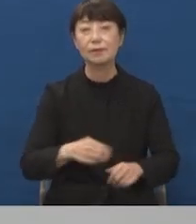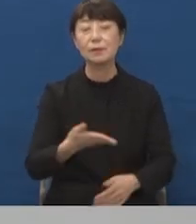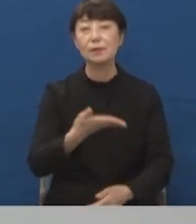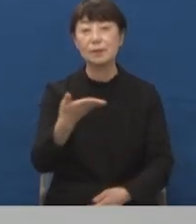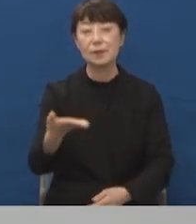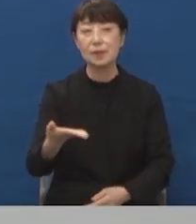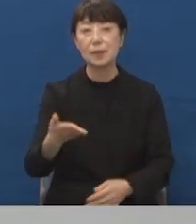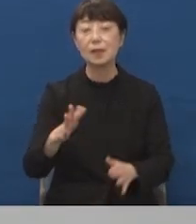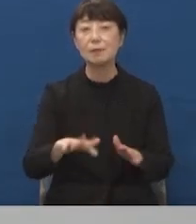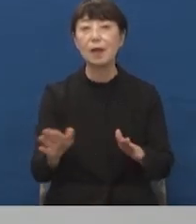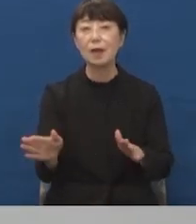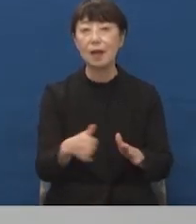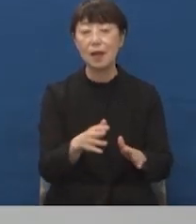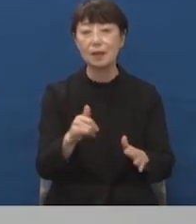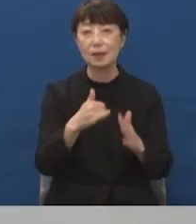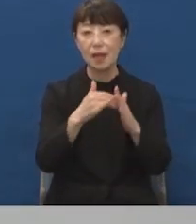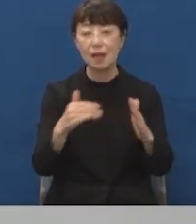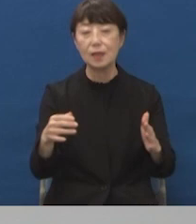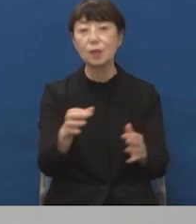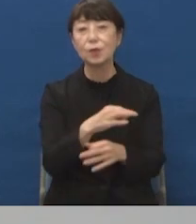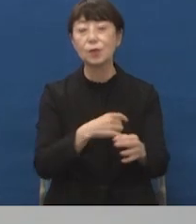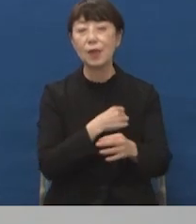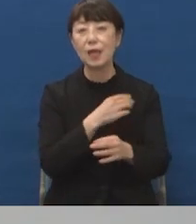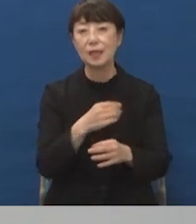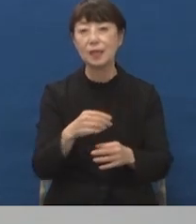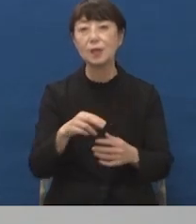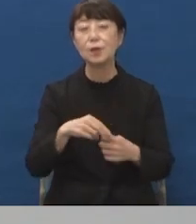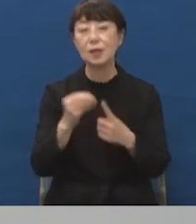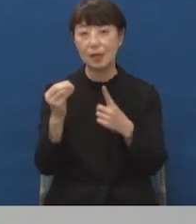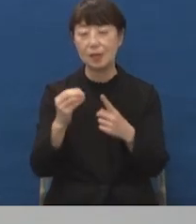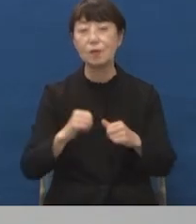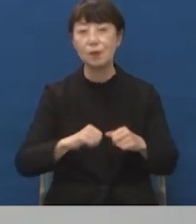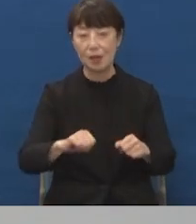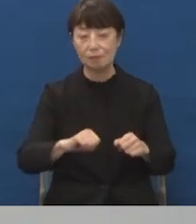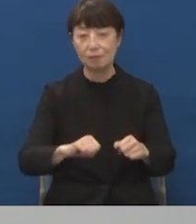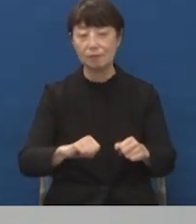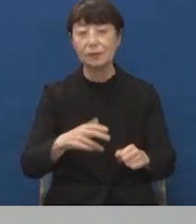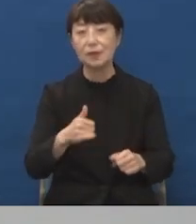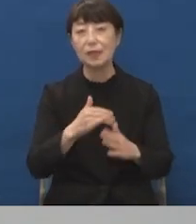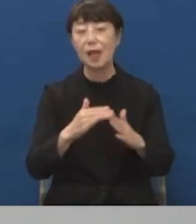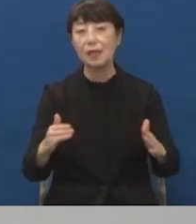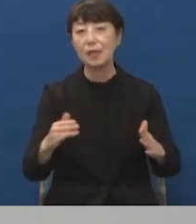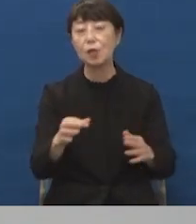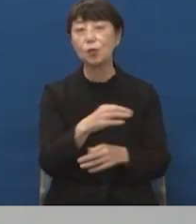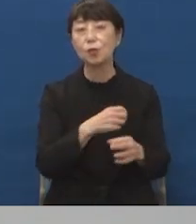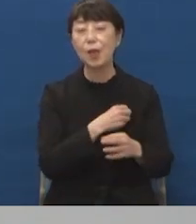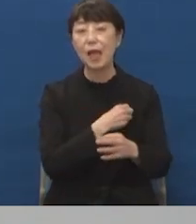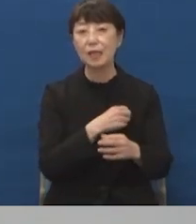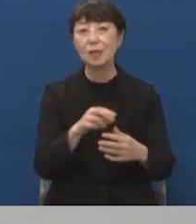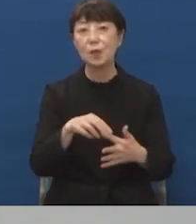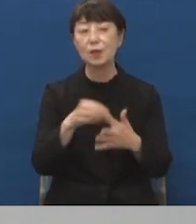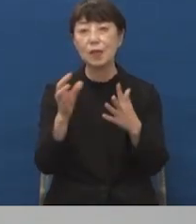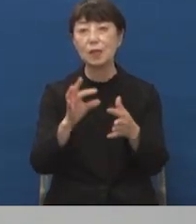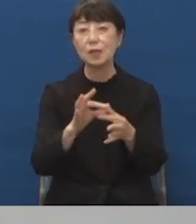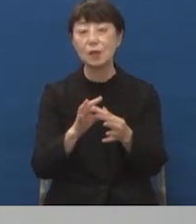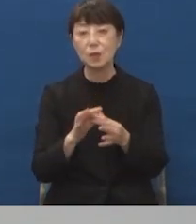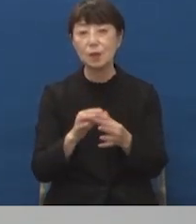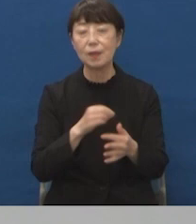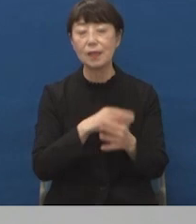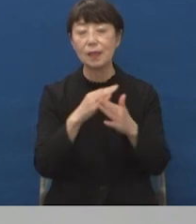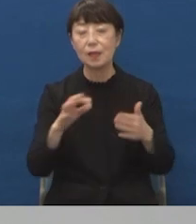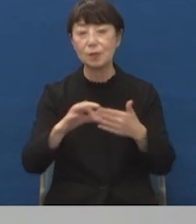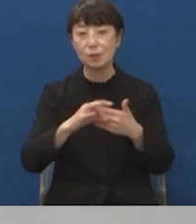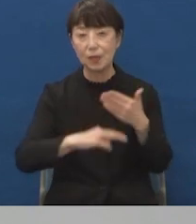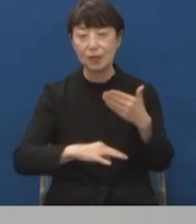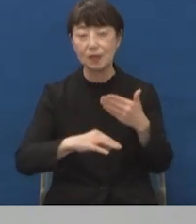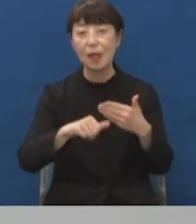これより司会運営委員の選任を行います。司会運営委員の選任については、委員会条例第5条